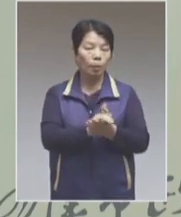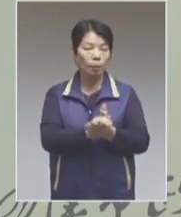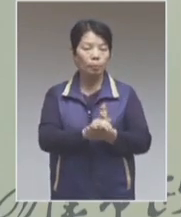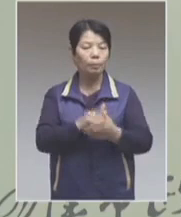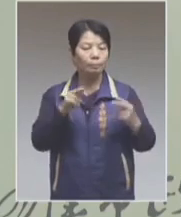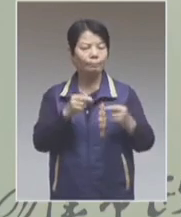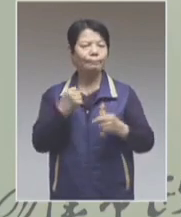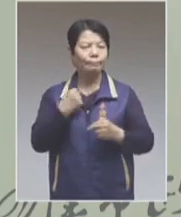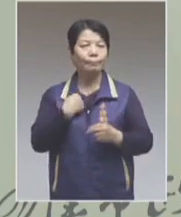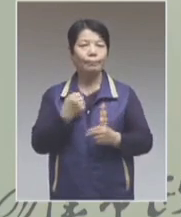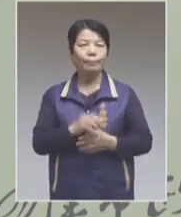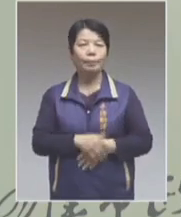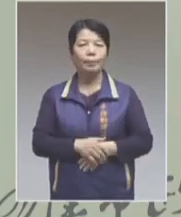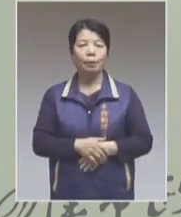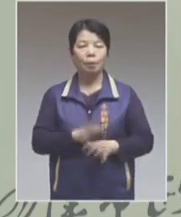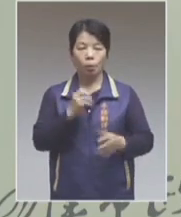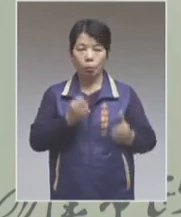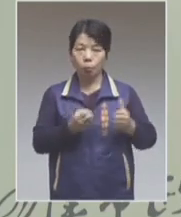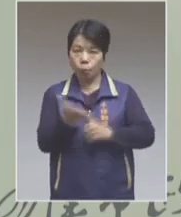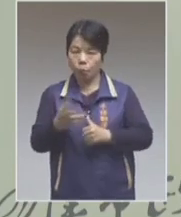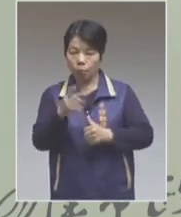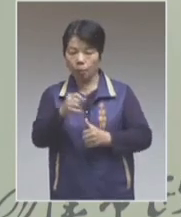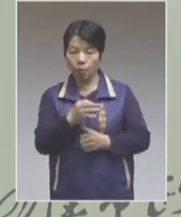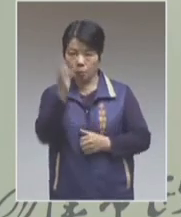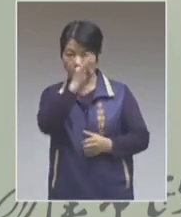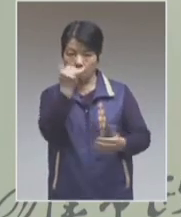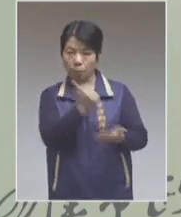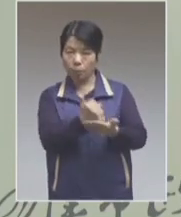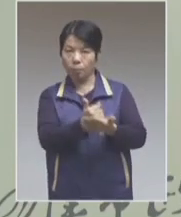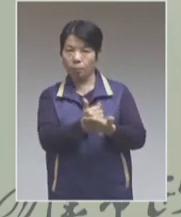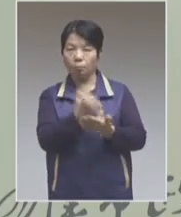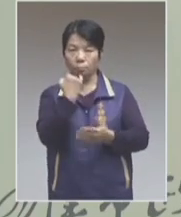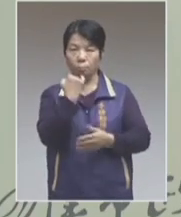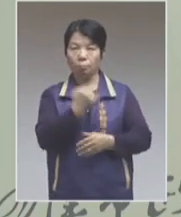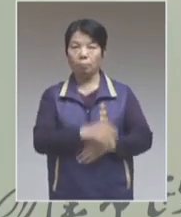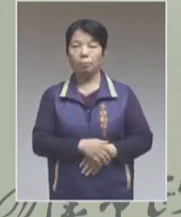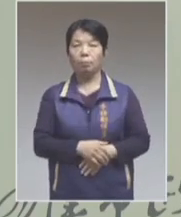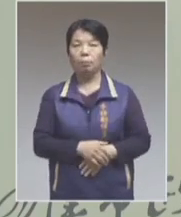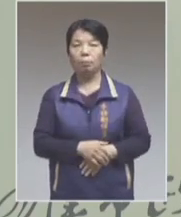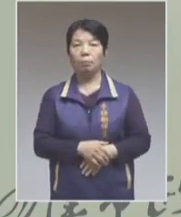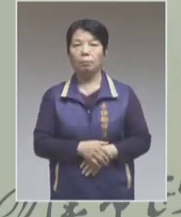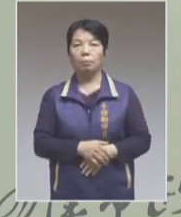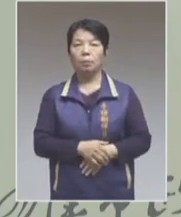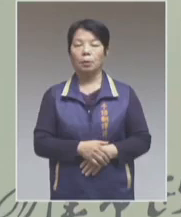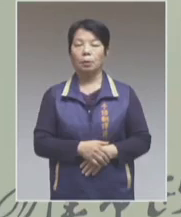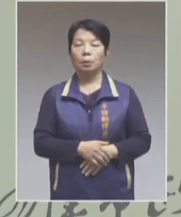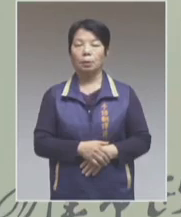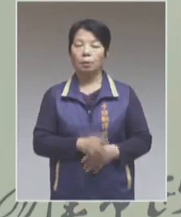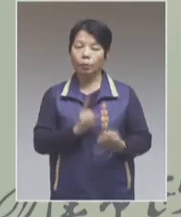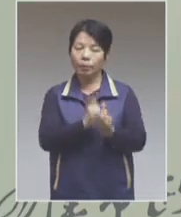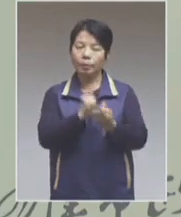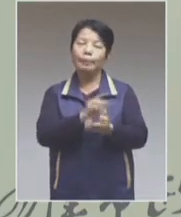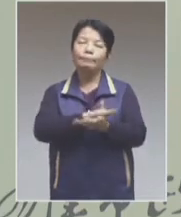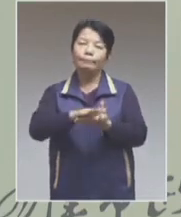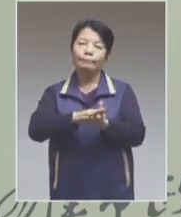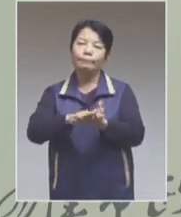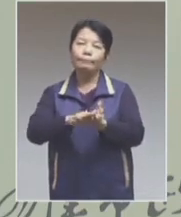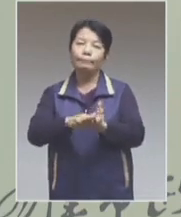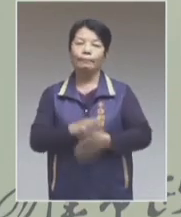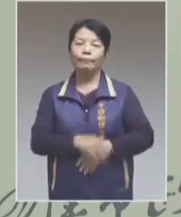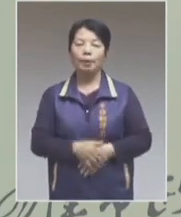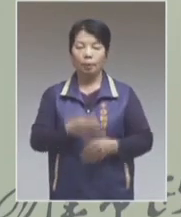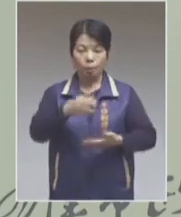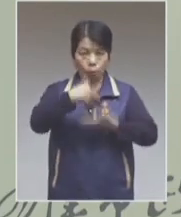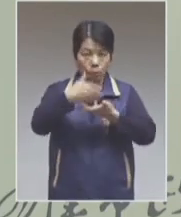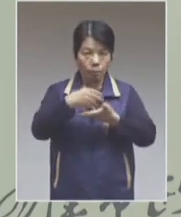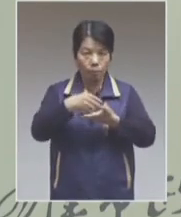悉当染疫的时候可以找到附近可以找到那这样当然相对来讲也单纯那吃饭的